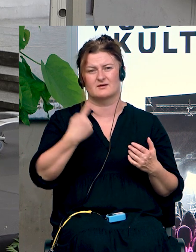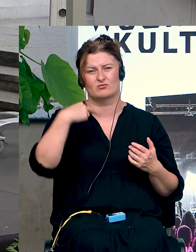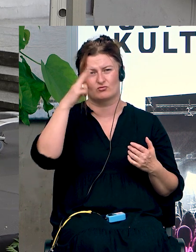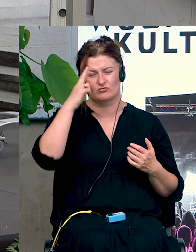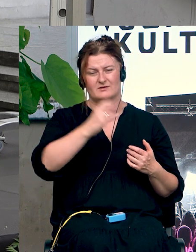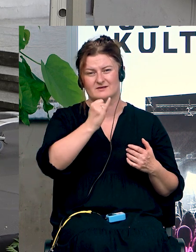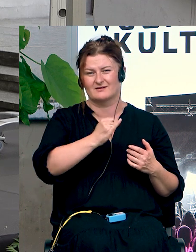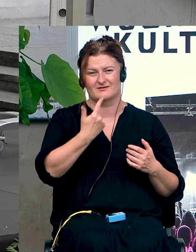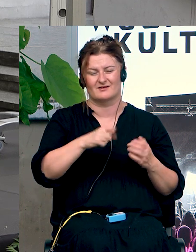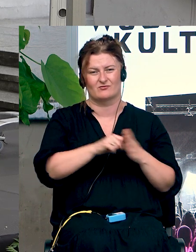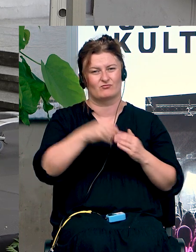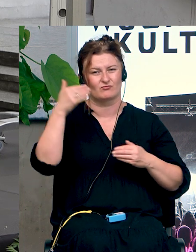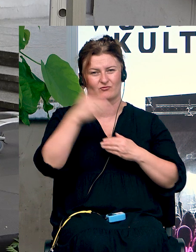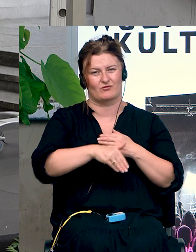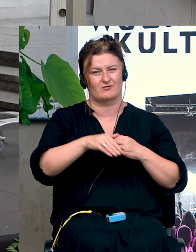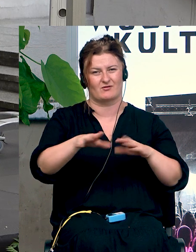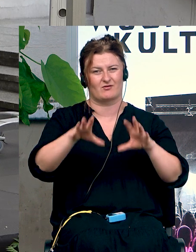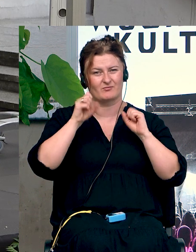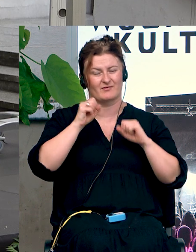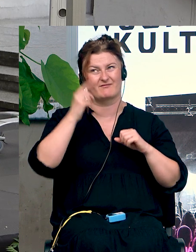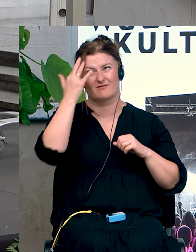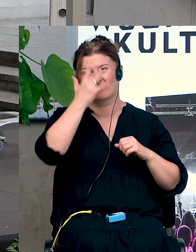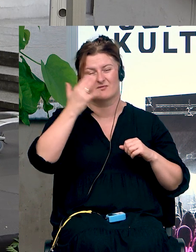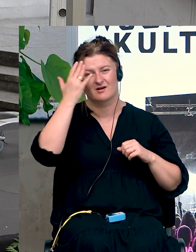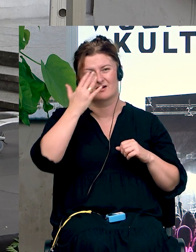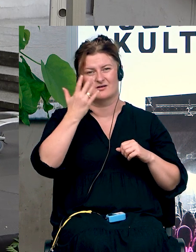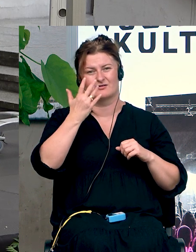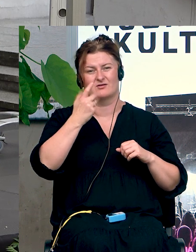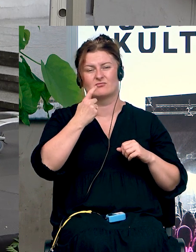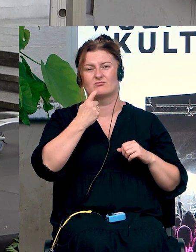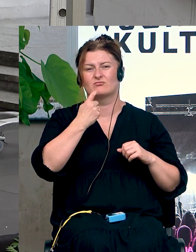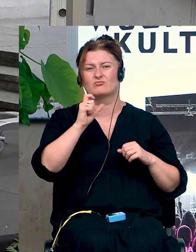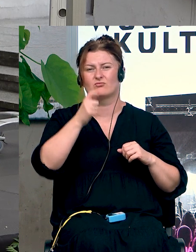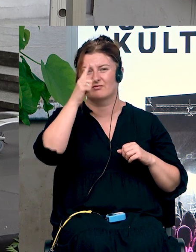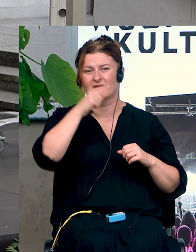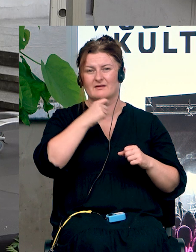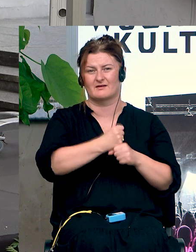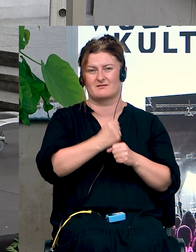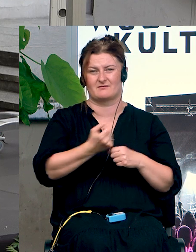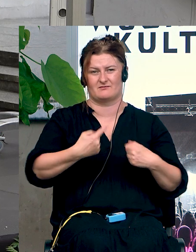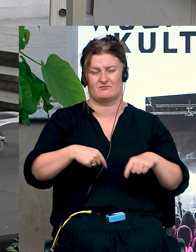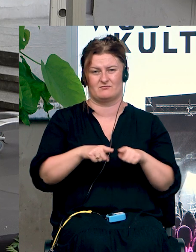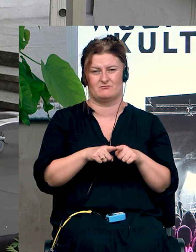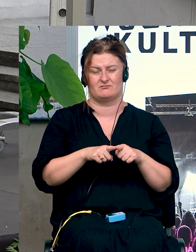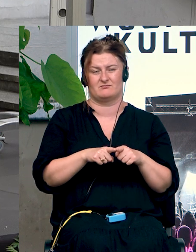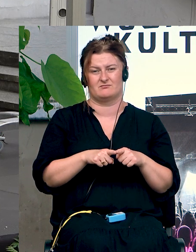конкретно, про що йдеться. Що робить тато? Тато валить русню, тато артилерія. Але